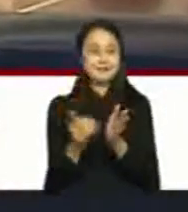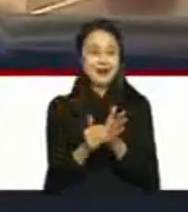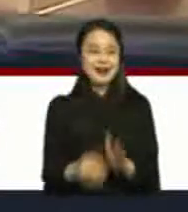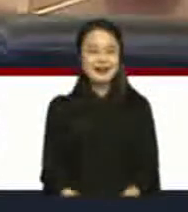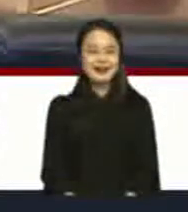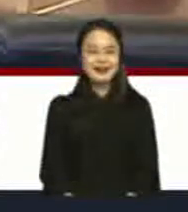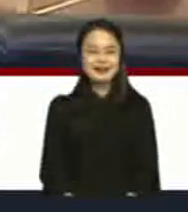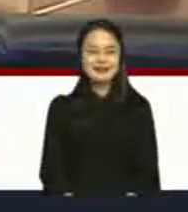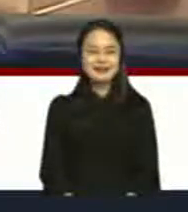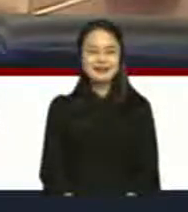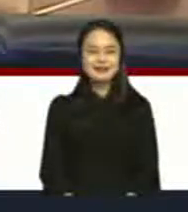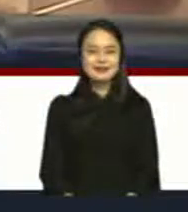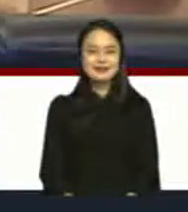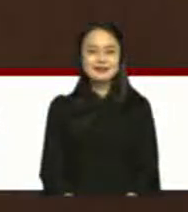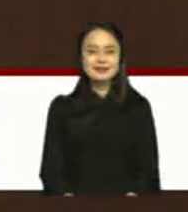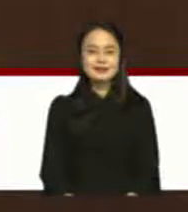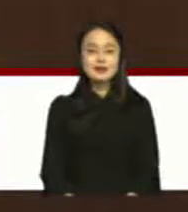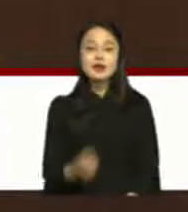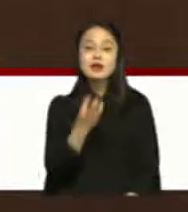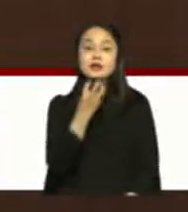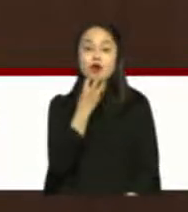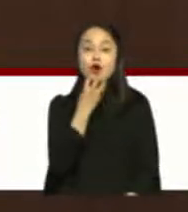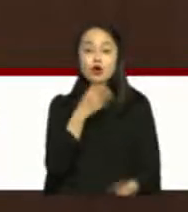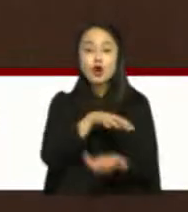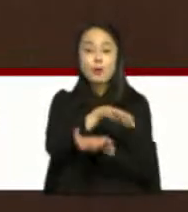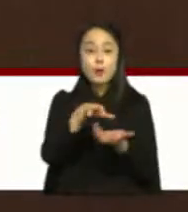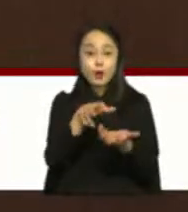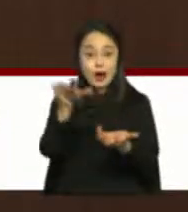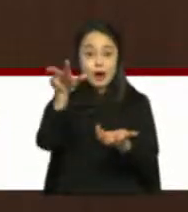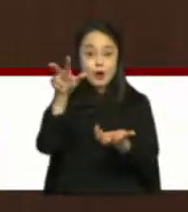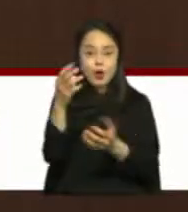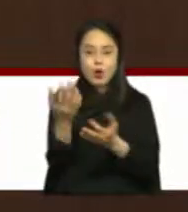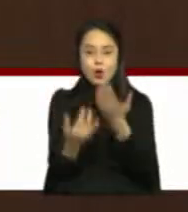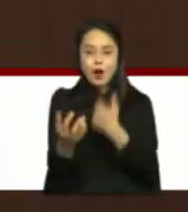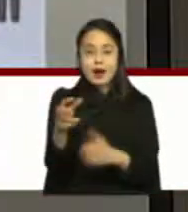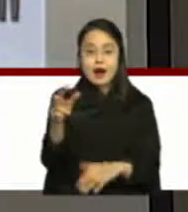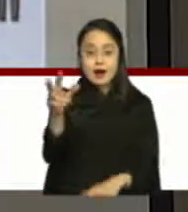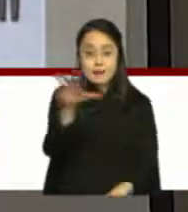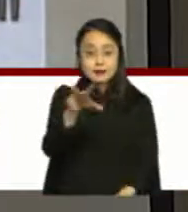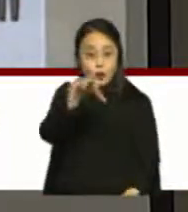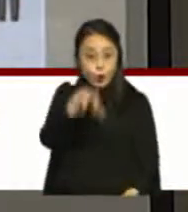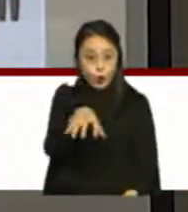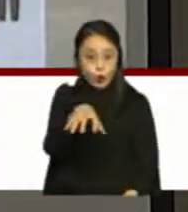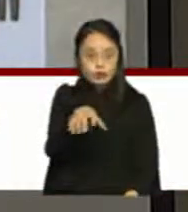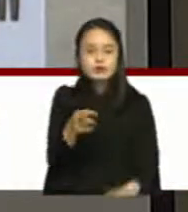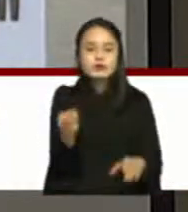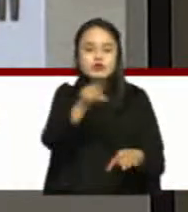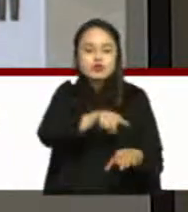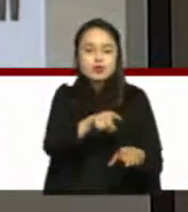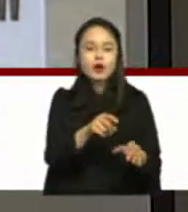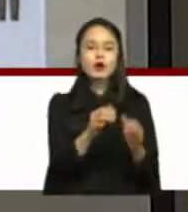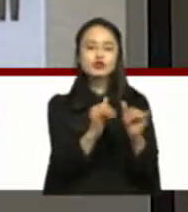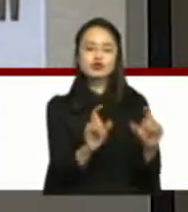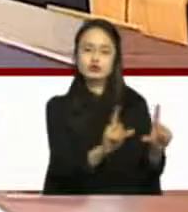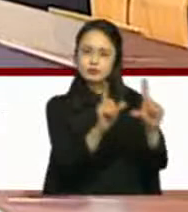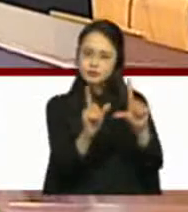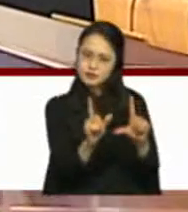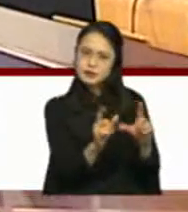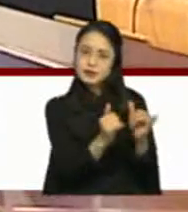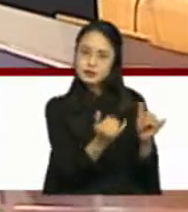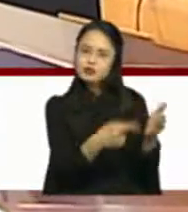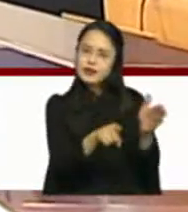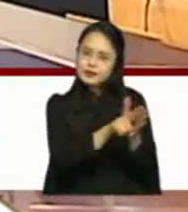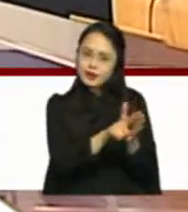보도는 서울 복합 화력발전소 건립을 조건으로 들어설 예정이었던 주민 편익 시설이 차일피일 미뤄지는 속사정을 낱낱이